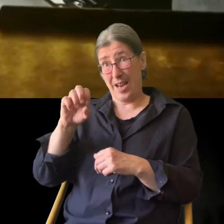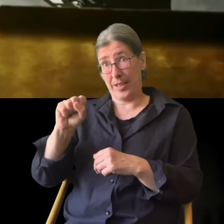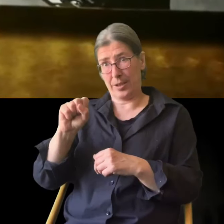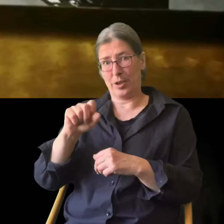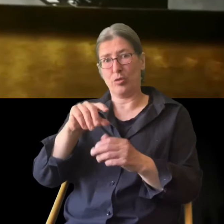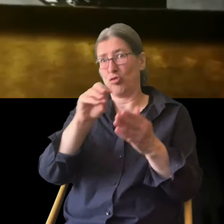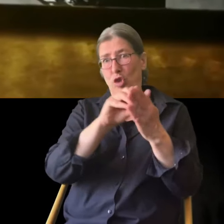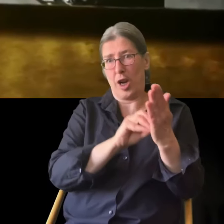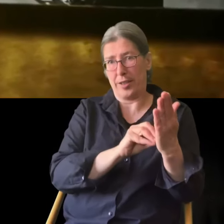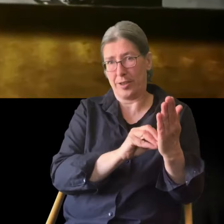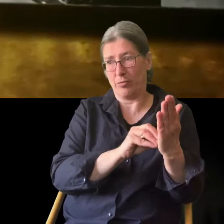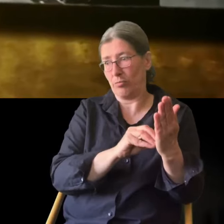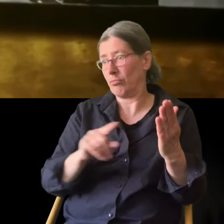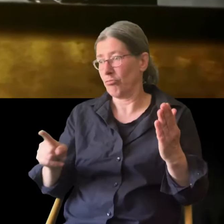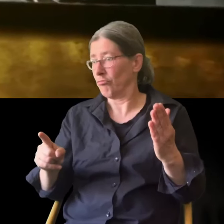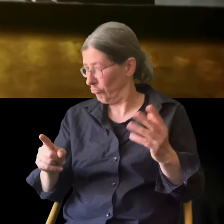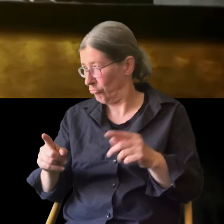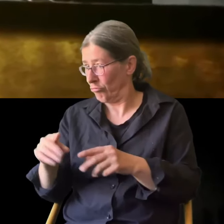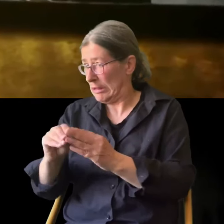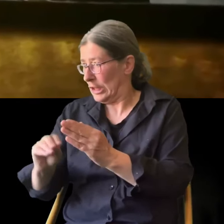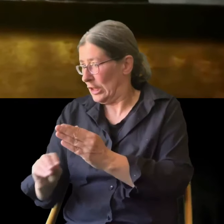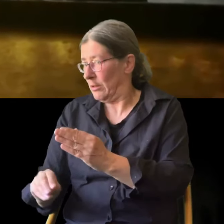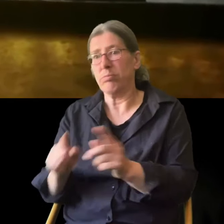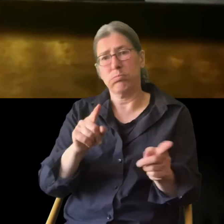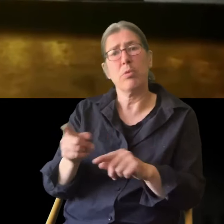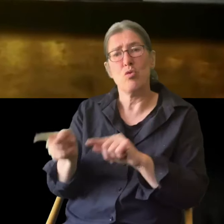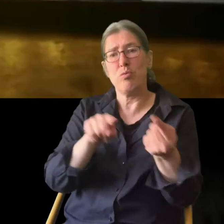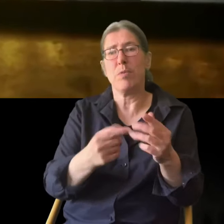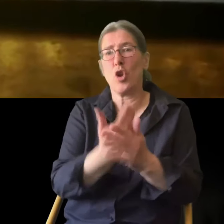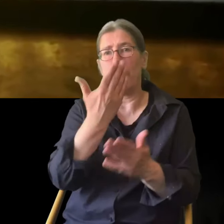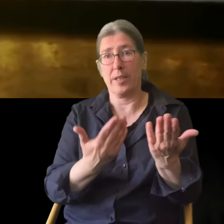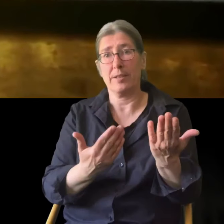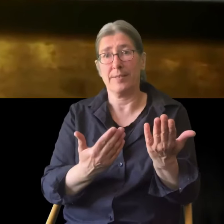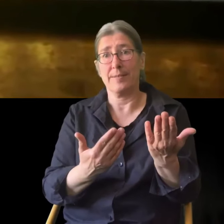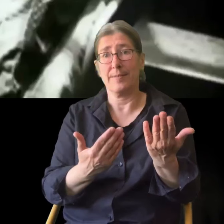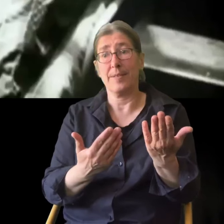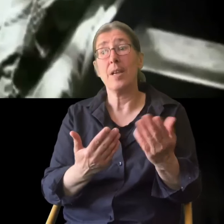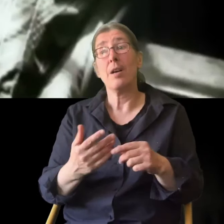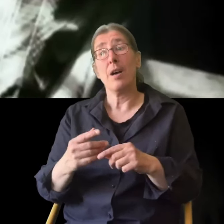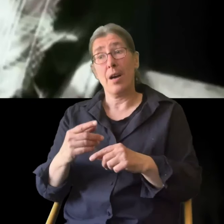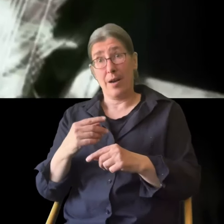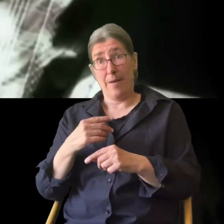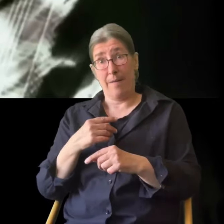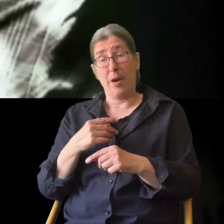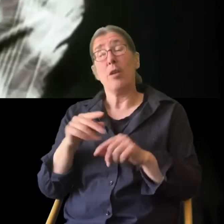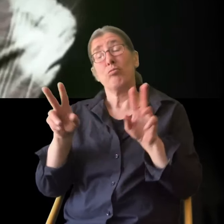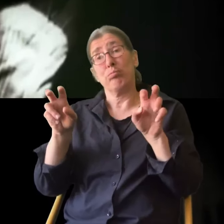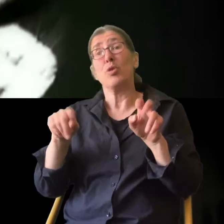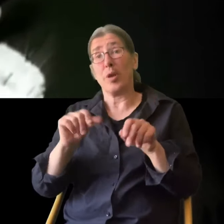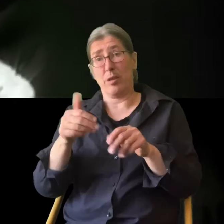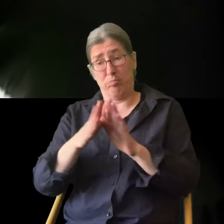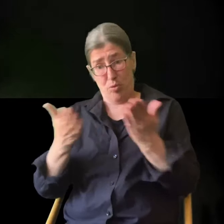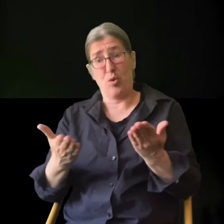NS-Journalisten schreiben sein eilig verfasstes Manuskript neu. Erst will Hitler das Buch viereinhalb Jahre